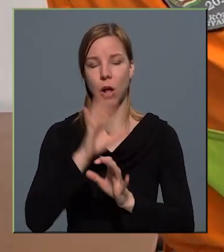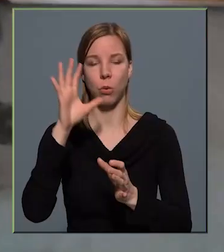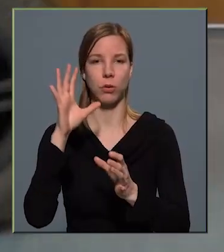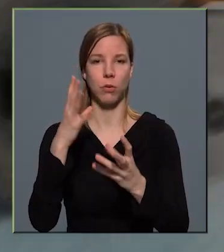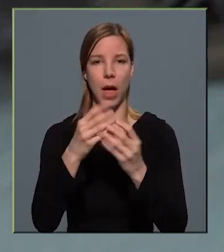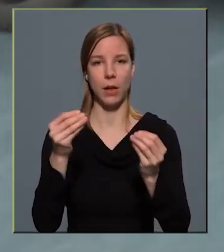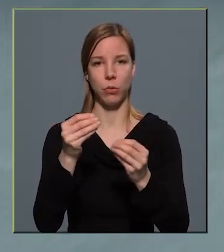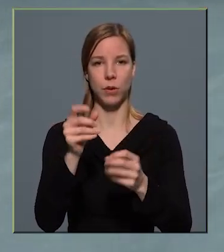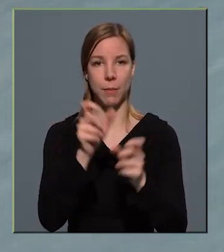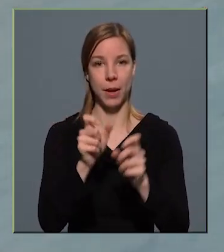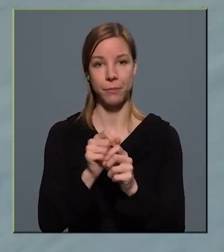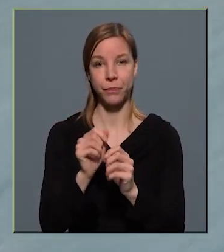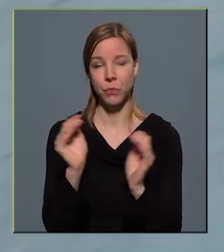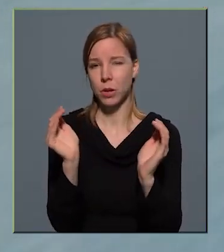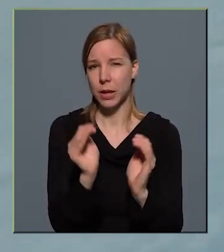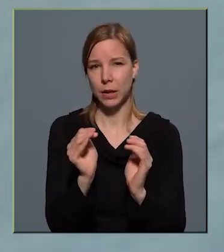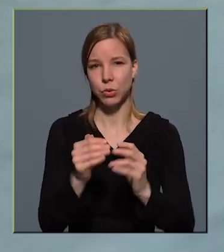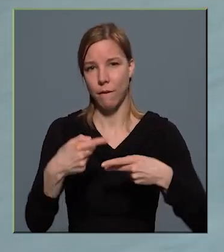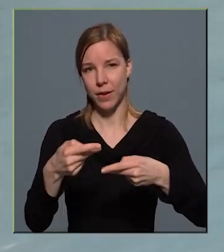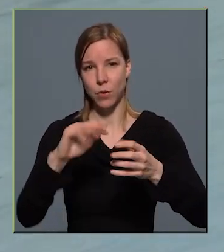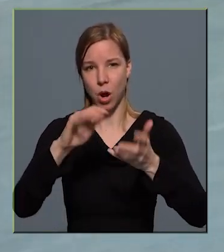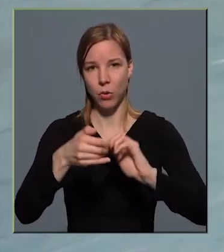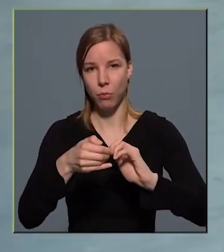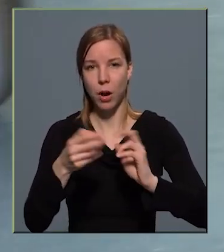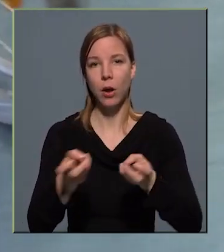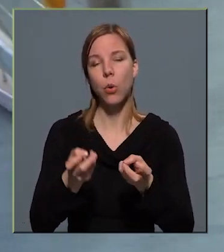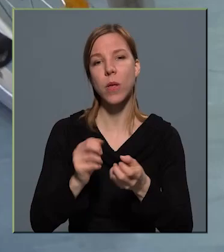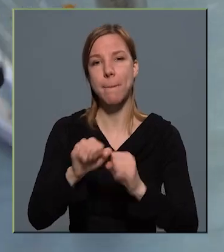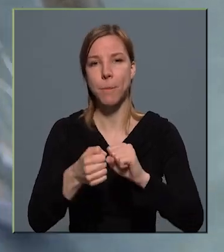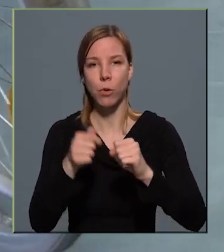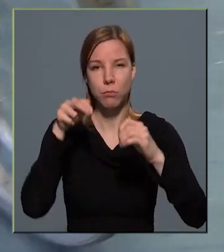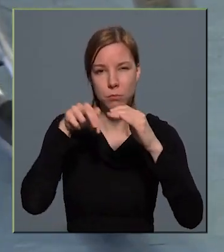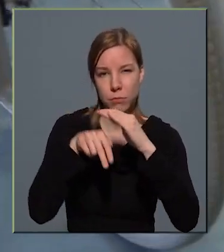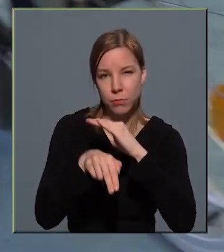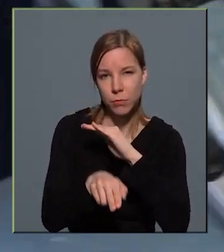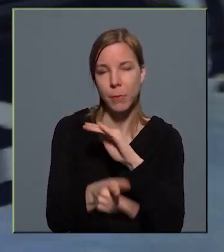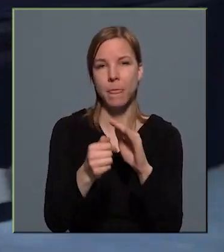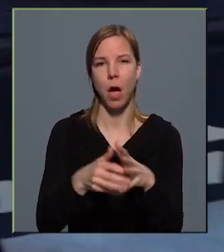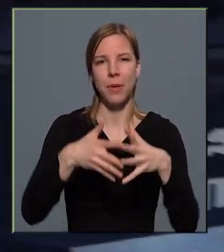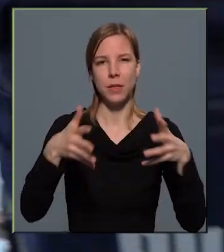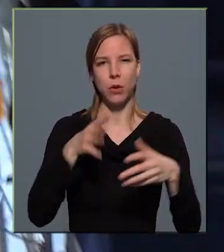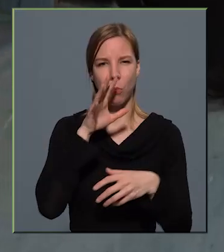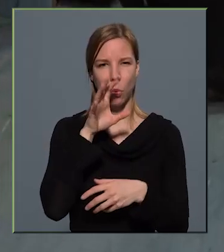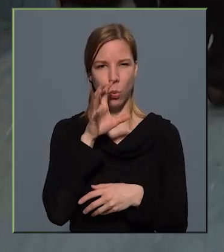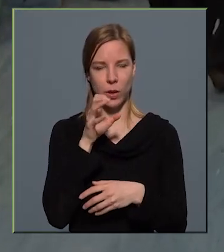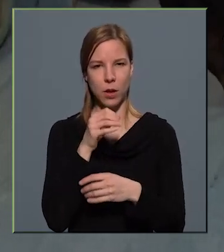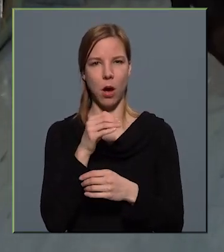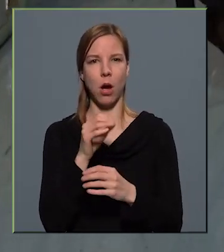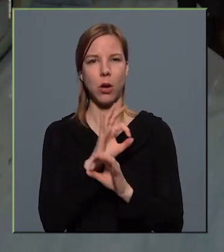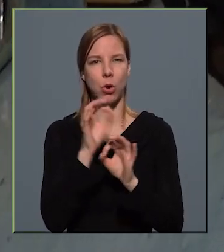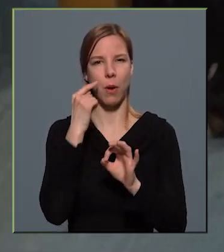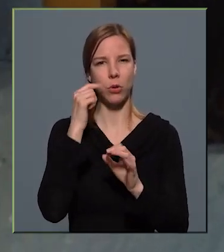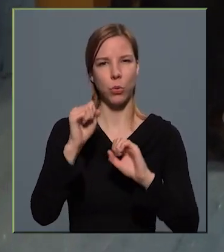ezért könnyebben fel tudjuk vinni a romra, könnyebben tud mozogni a résekben. A nagyobb kutyák ellenben jobban tudnak